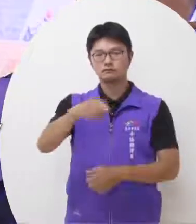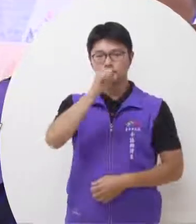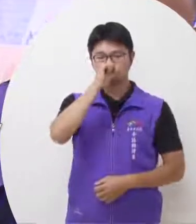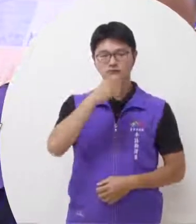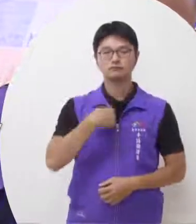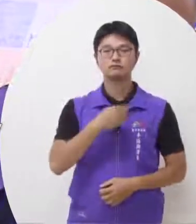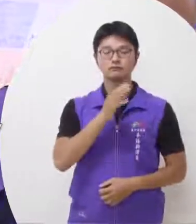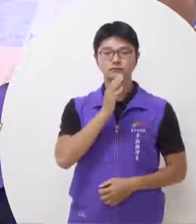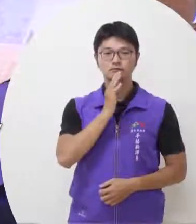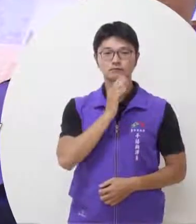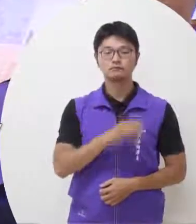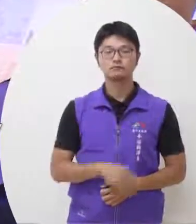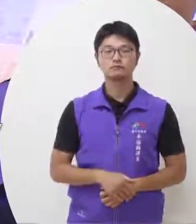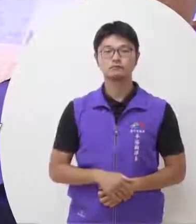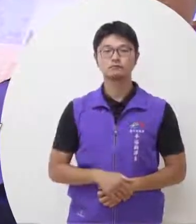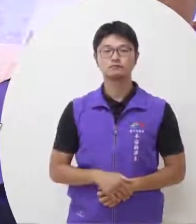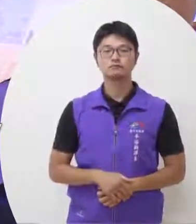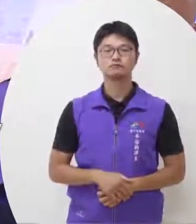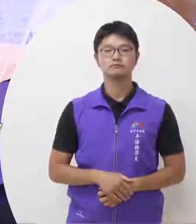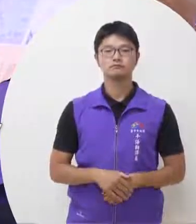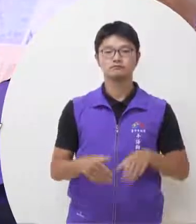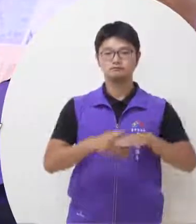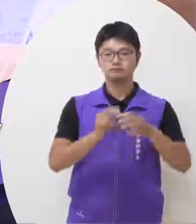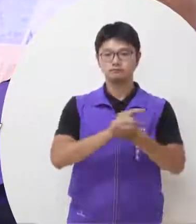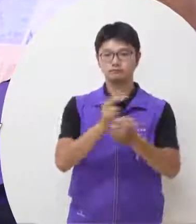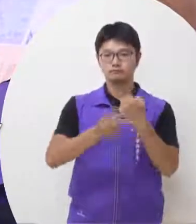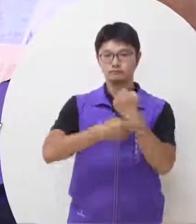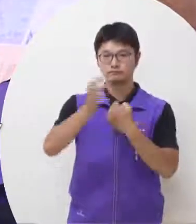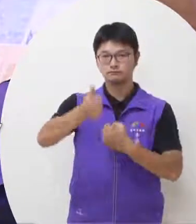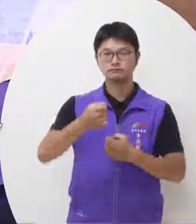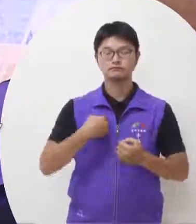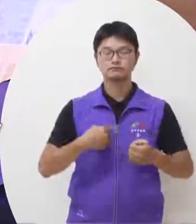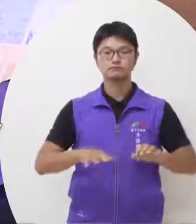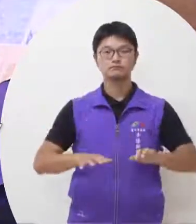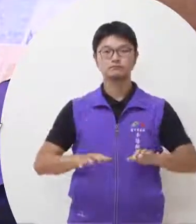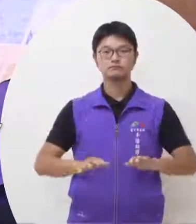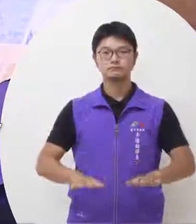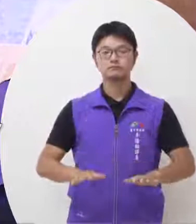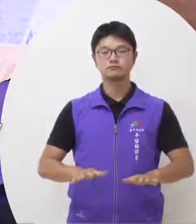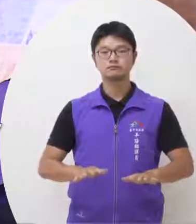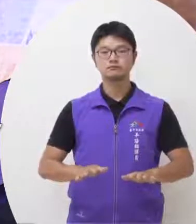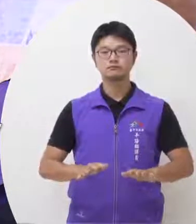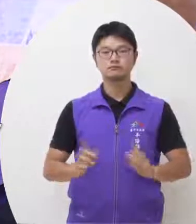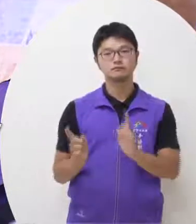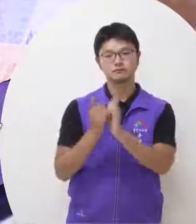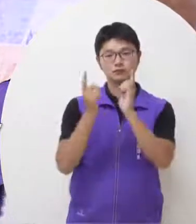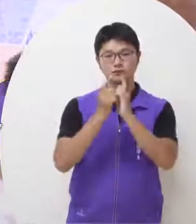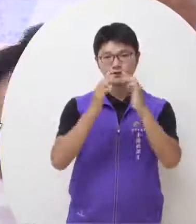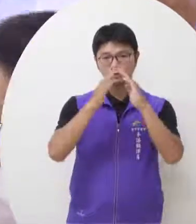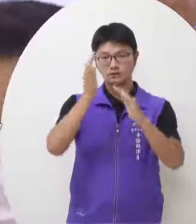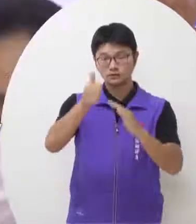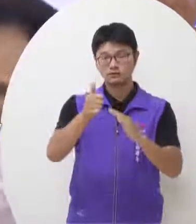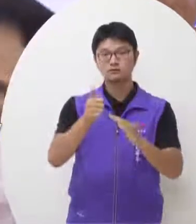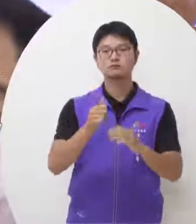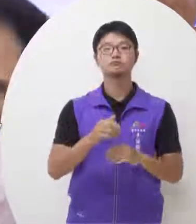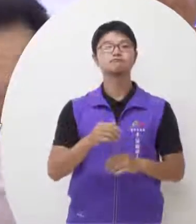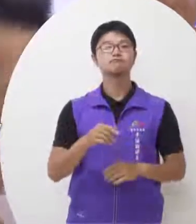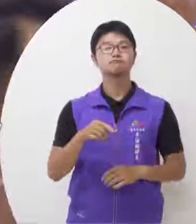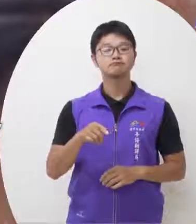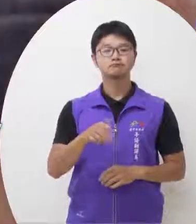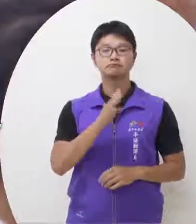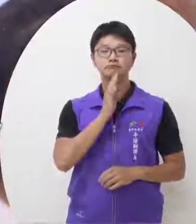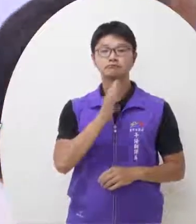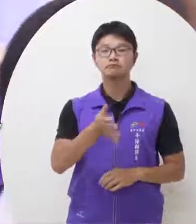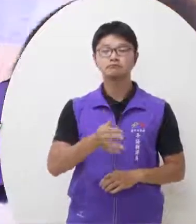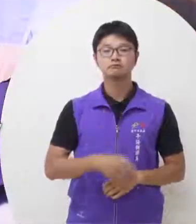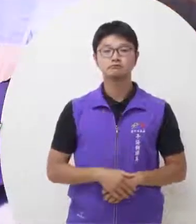是河岸里文林里长。这几次哈、遇到市长，见到市长，从那个市议会